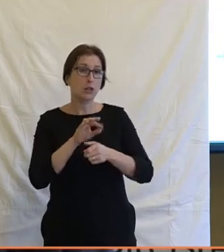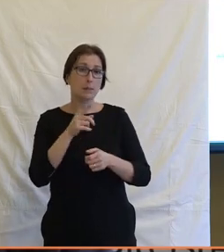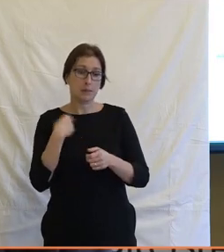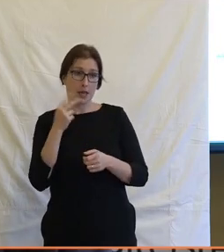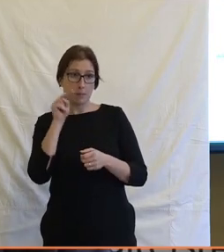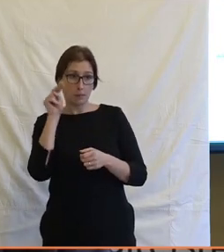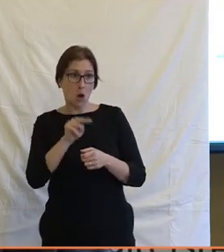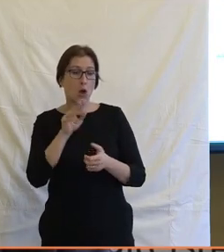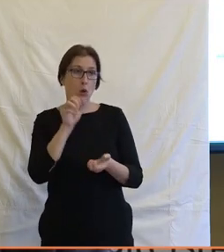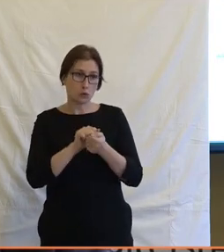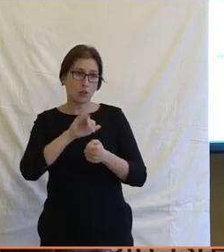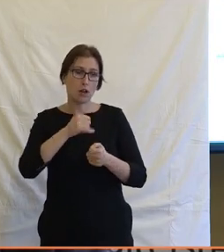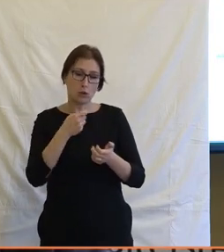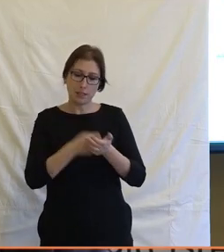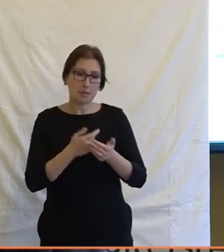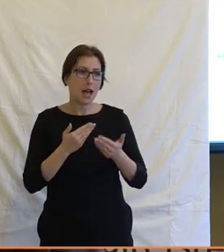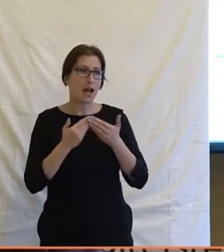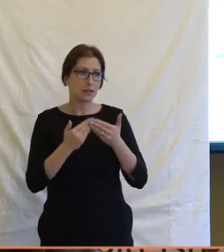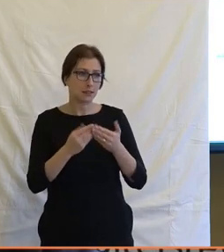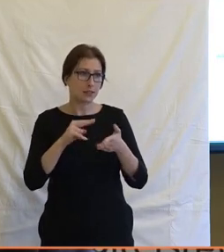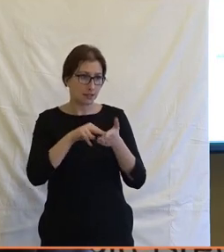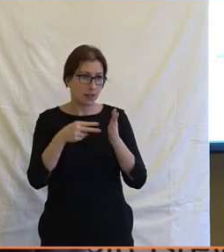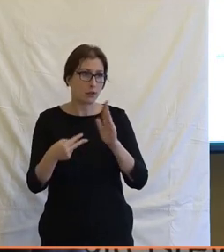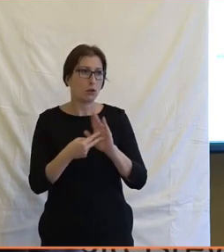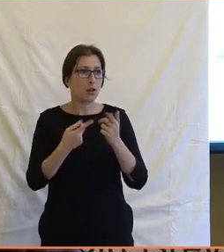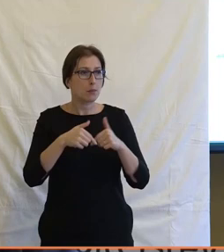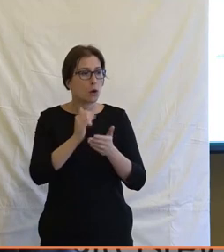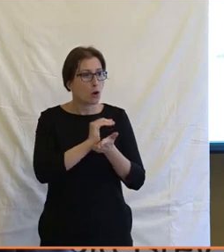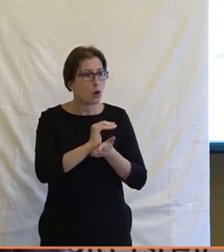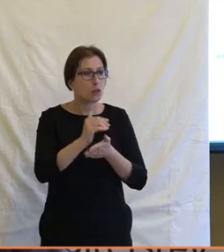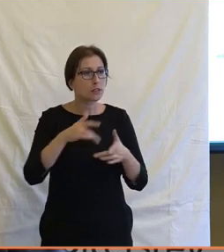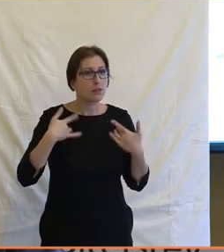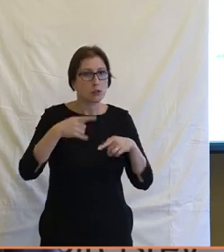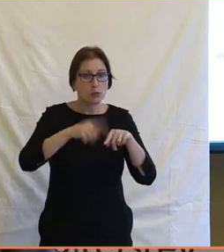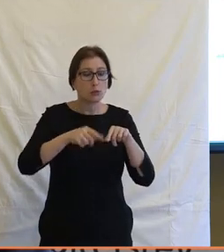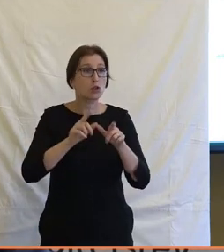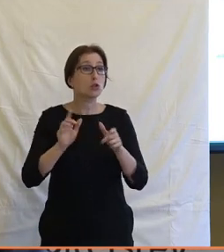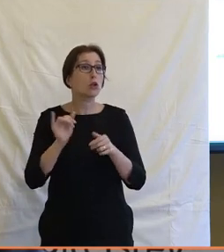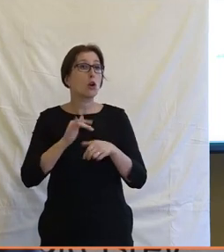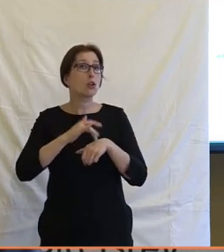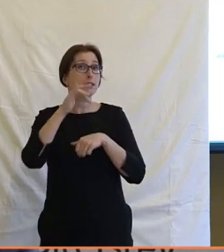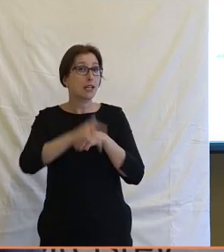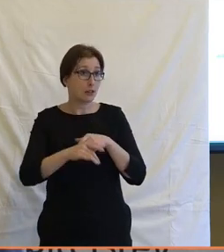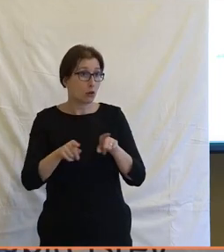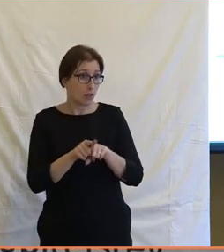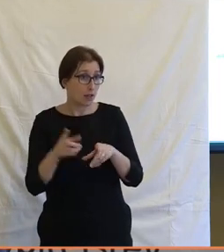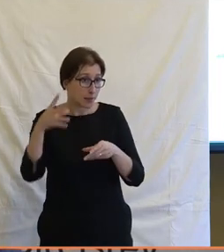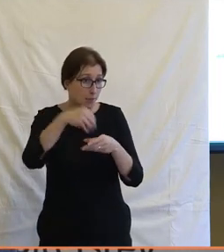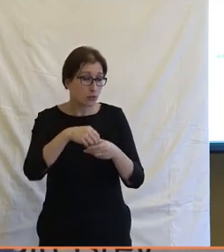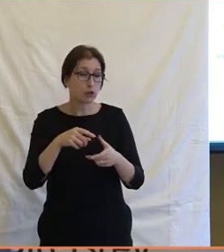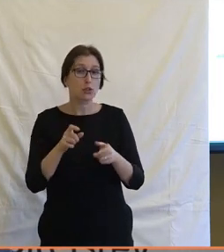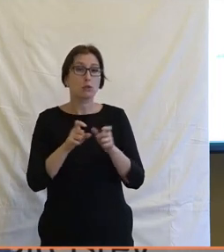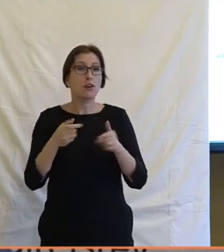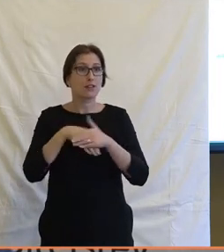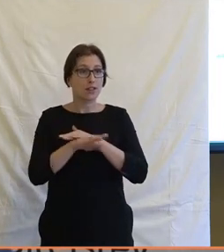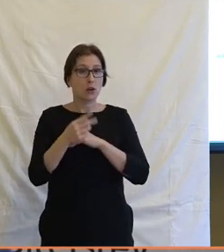jako asistivní technologie to bereme, nebo bereme to prostě jako věc, která pomáhá v těch domech i pro seniory, a vysvětlím proč. To bylo vidět v tom videu.